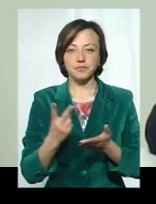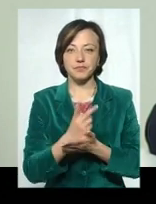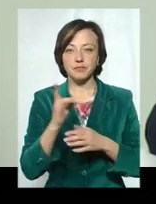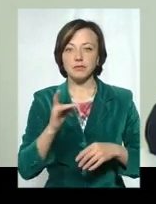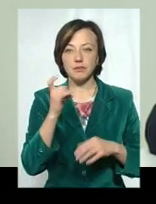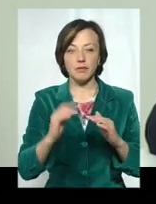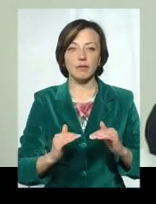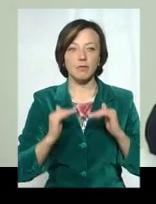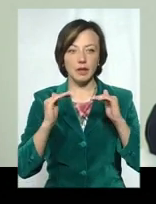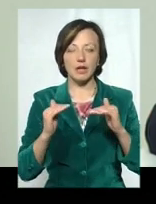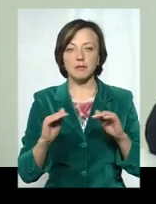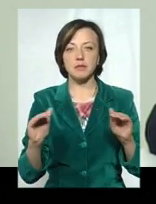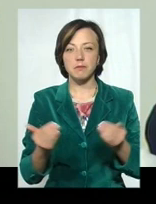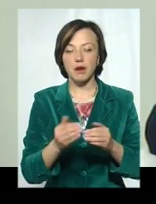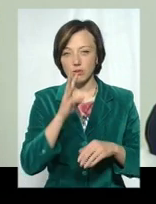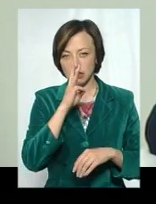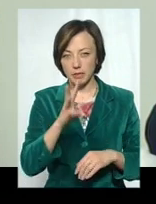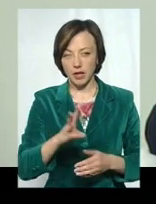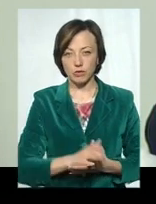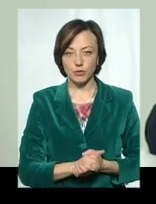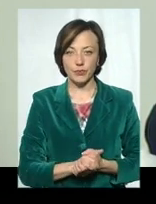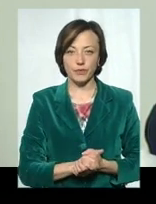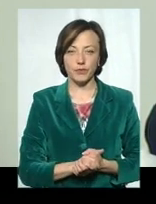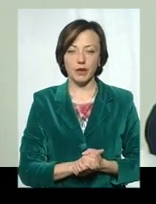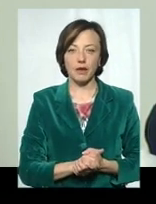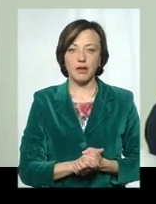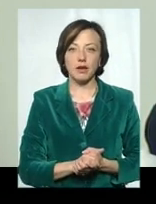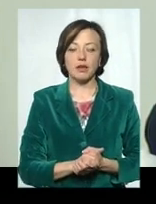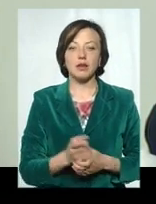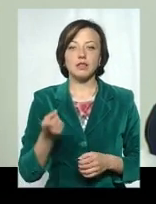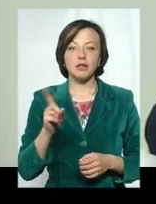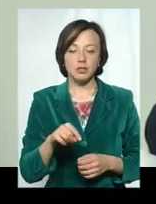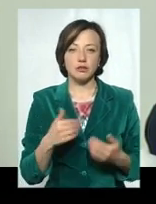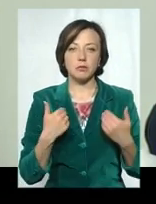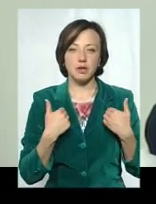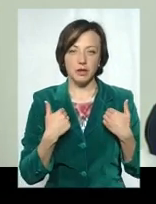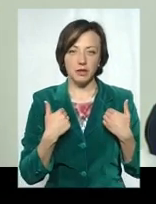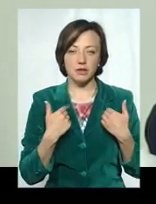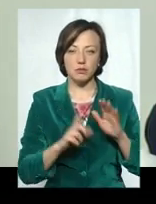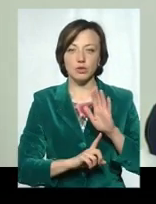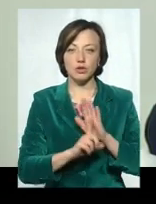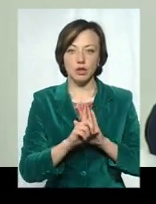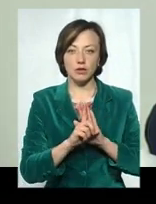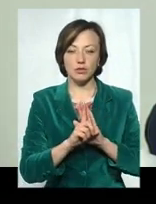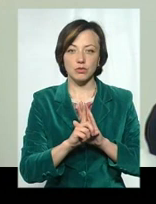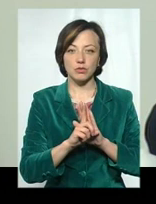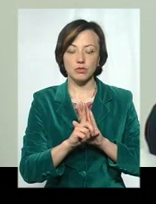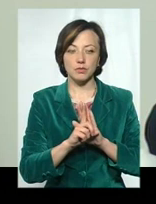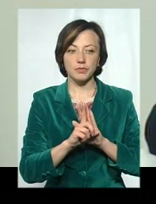підняли, наприклад, мінімальну заробітну плату. Теж мене спочатку